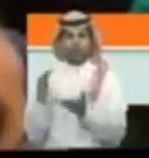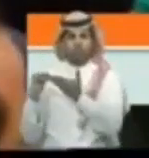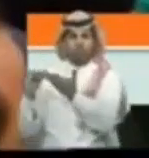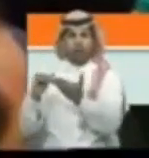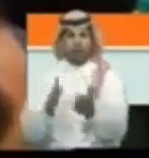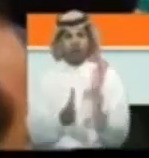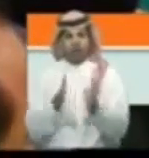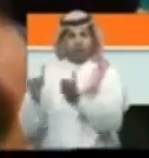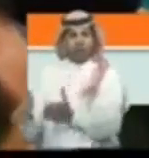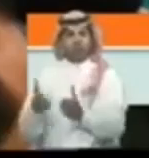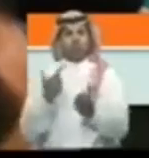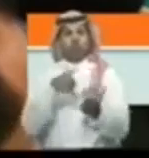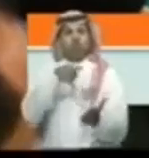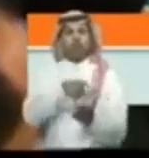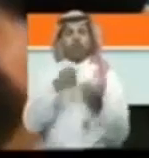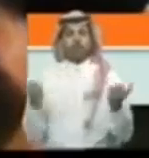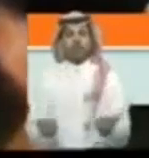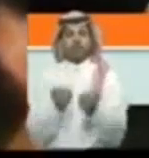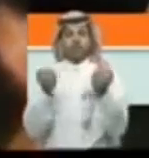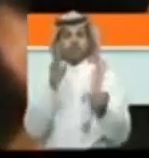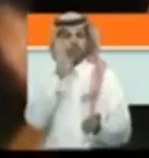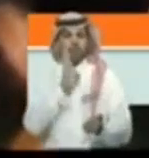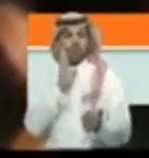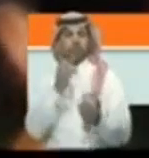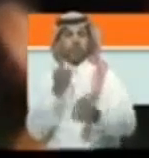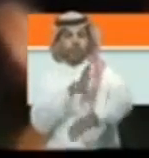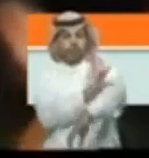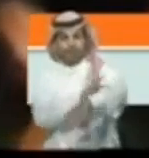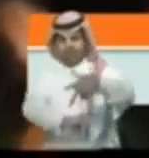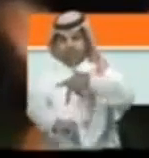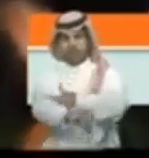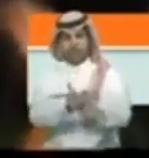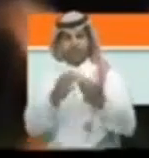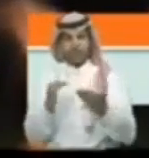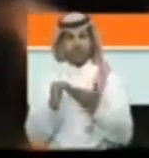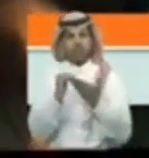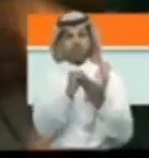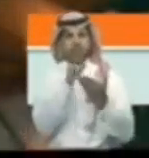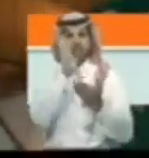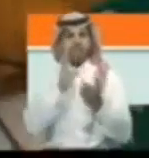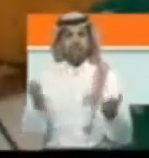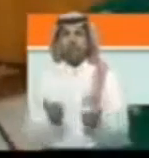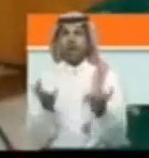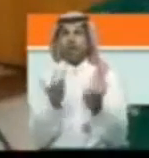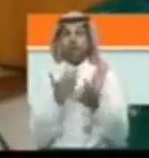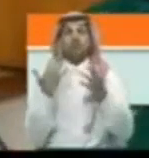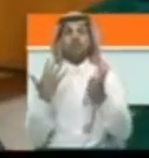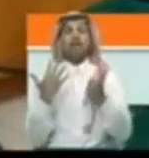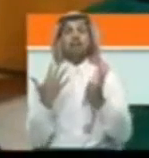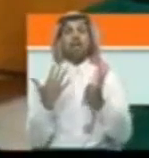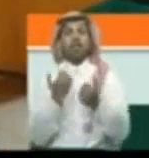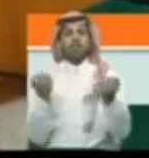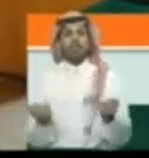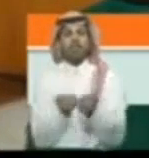أطلق المركز برنامجا تدريبيا لدعم وتشغيل مركز الأطراف الصناعية بهدف تدريب وتأهيل 16